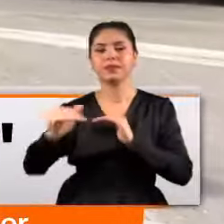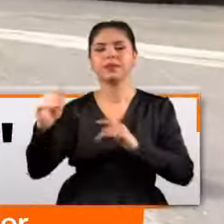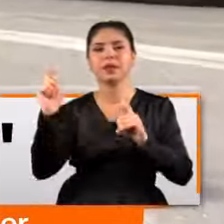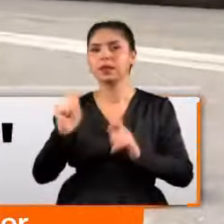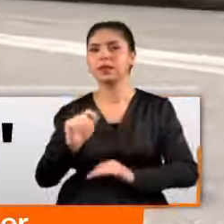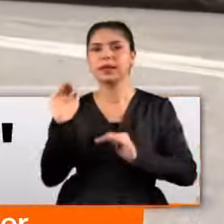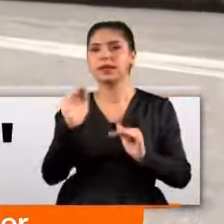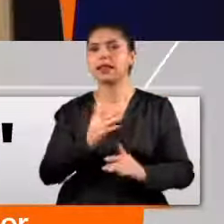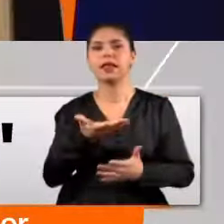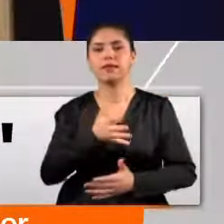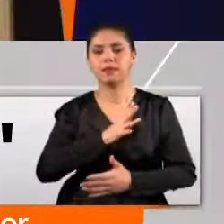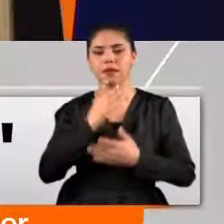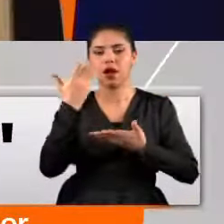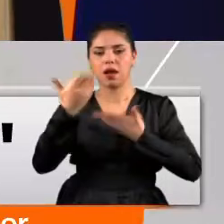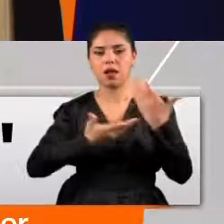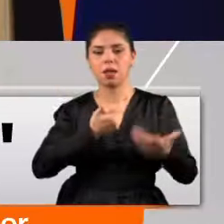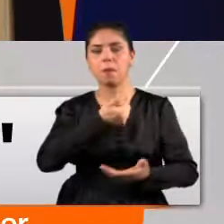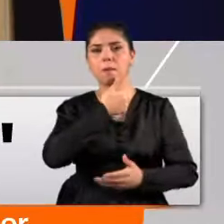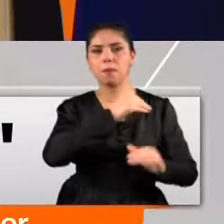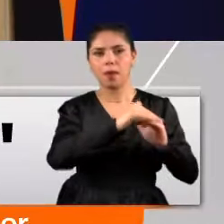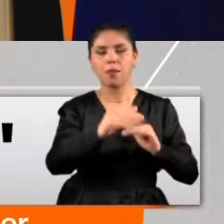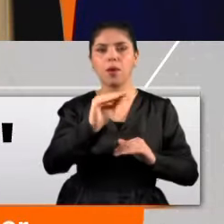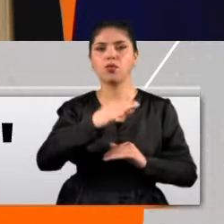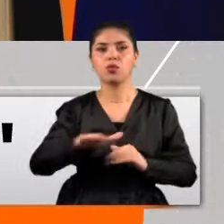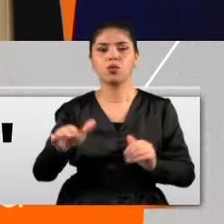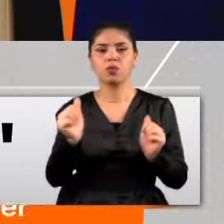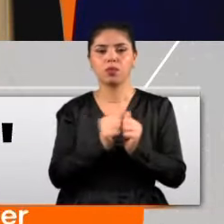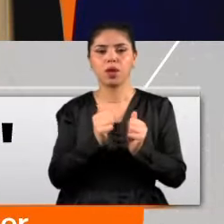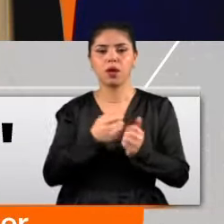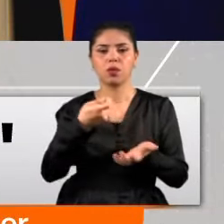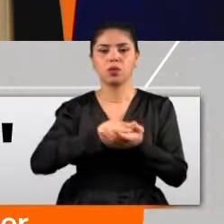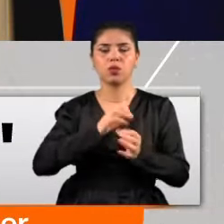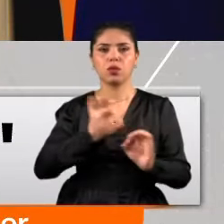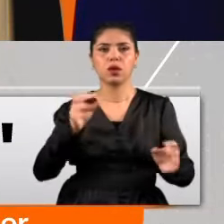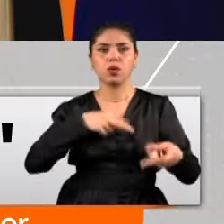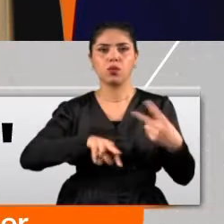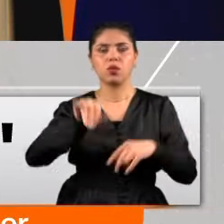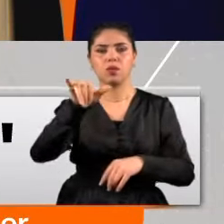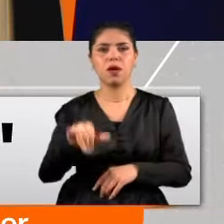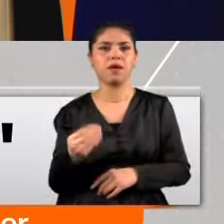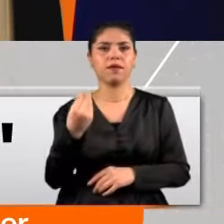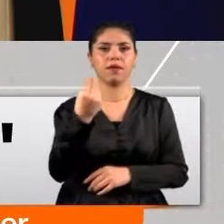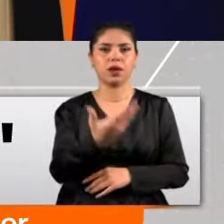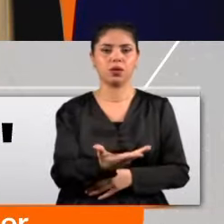yapacağı destekleri anlattı. Babalarımıza da çocuklarıyla ücretsiz seyahat hakkı veriyoruz.